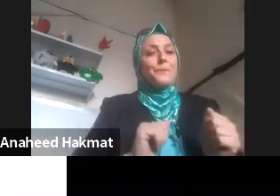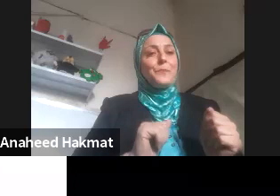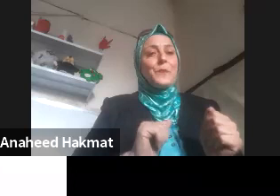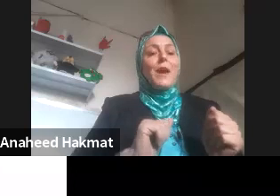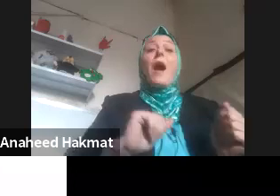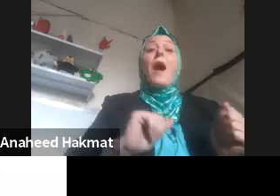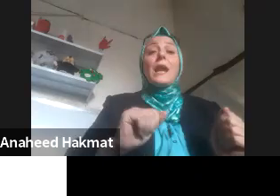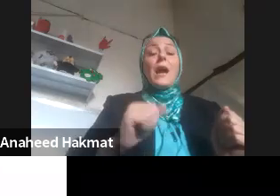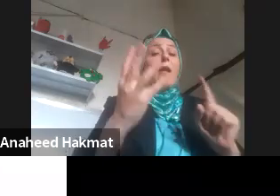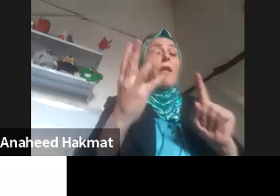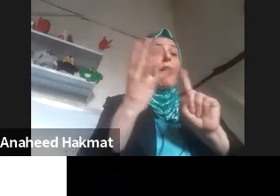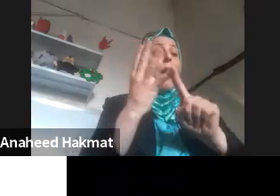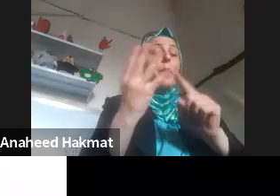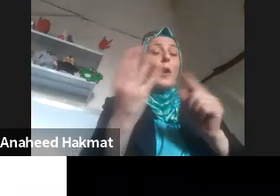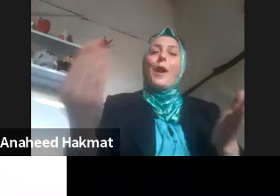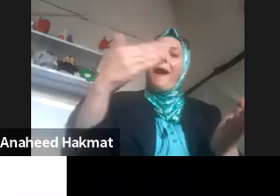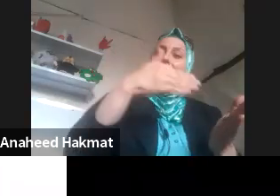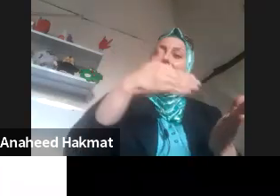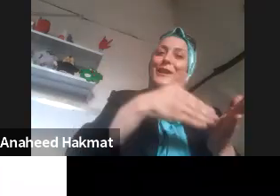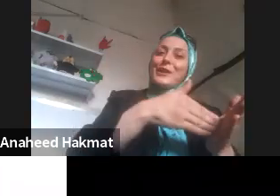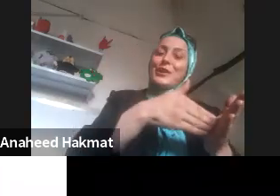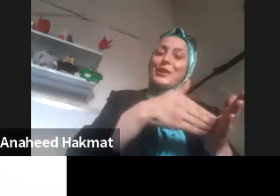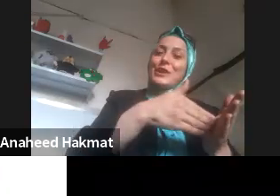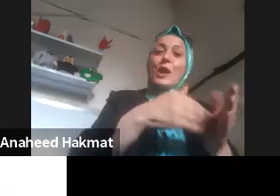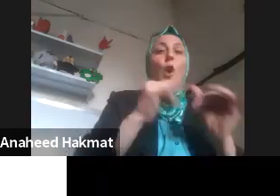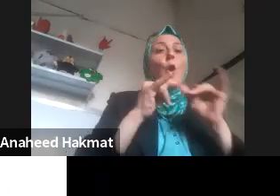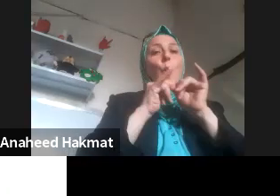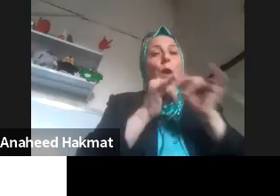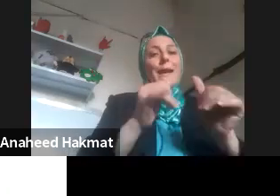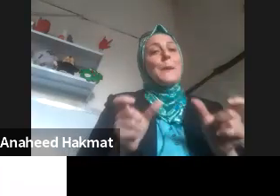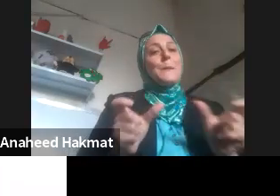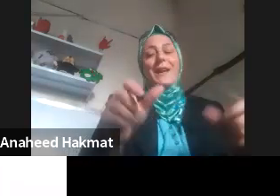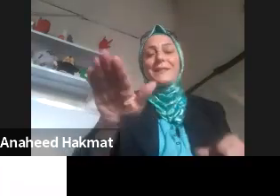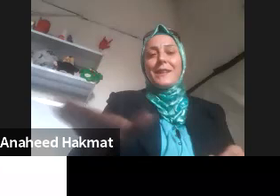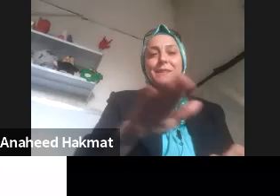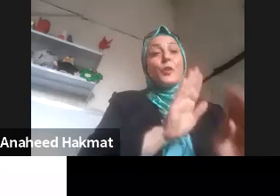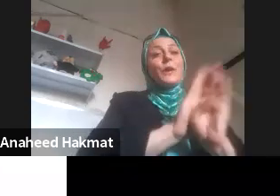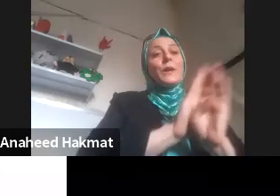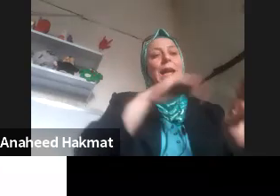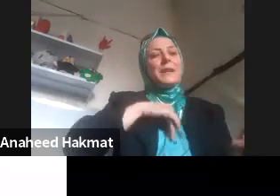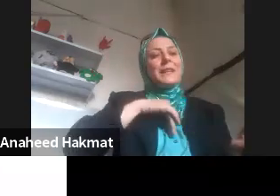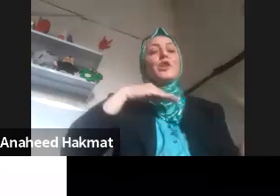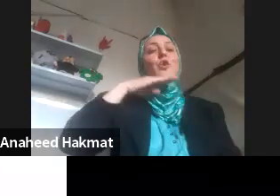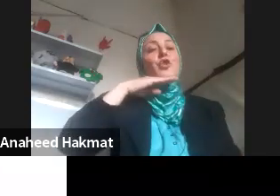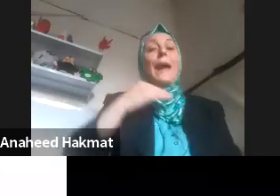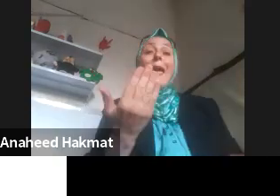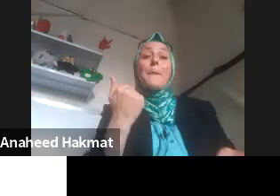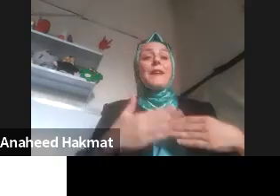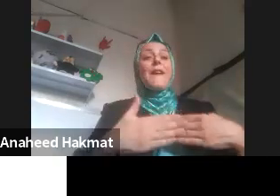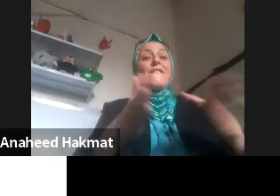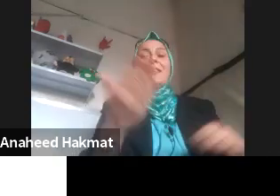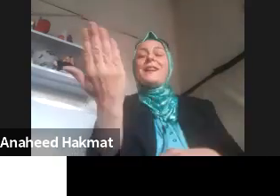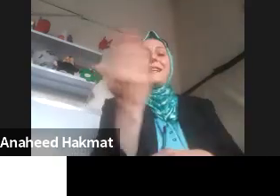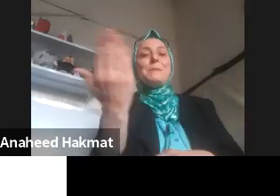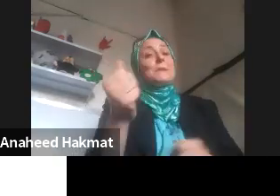هو حماية الطفل والدعم النفسي والاجتماعي. قبل إعادة فتح المدارس بدنا نشتغل